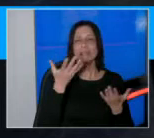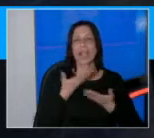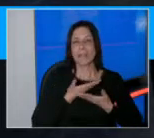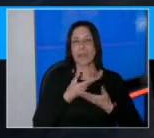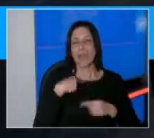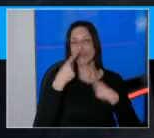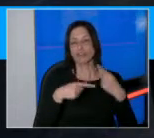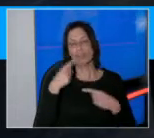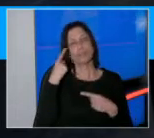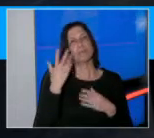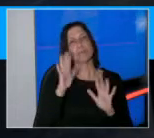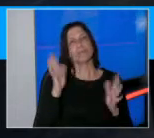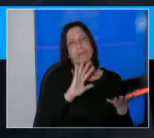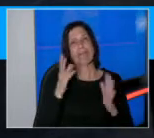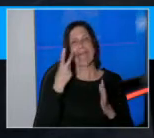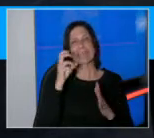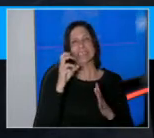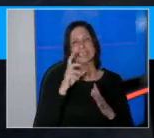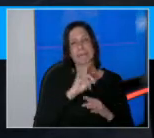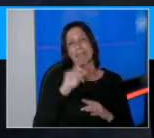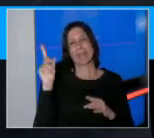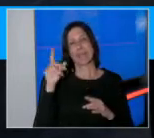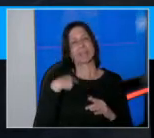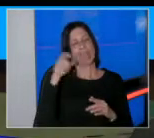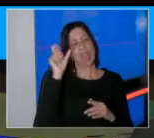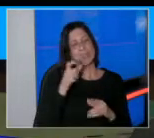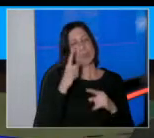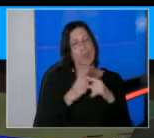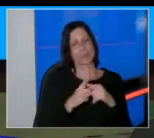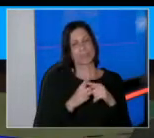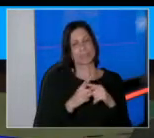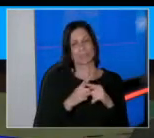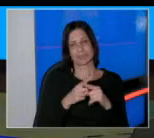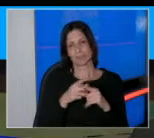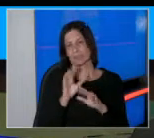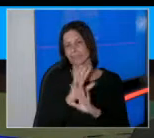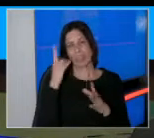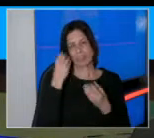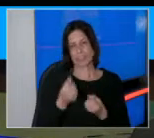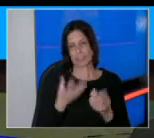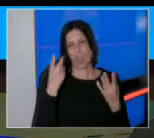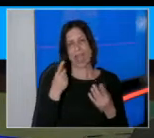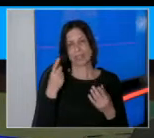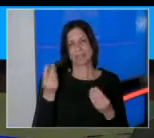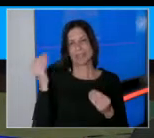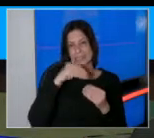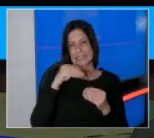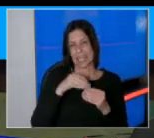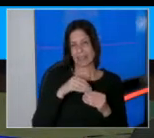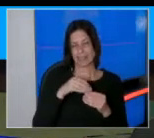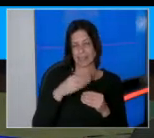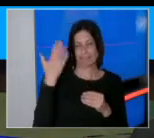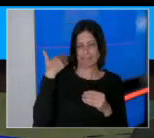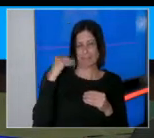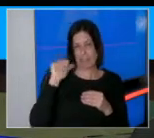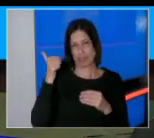שבערך 20 מיליון, ואני בן אדם אופטימיסט מטבעי. זאת אומרת שבעצם... אין בשורה, את מצטרפת לדוקטור חלבי באמרה,